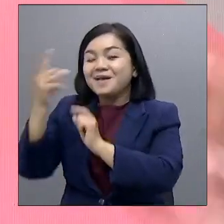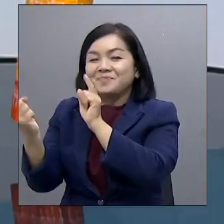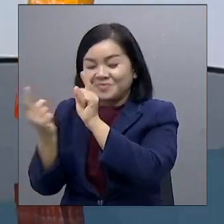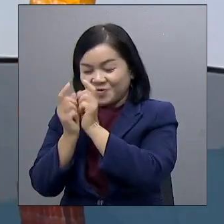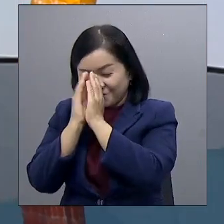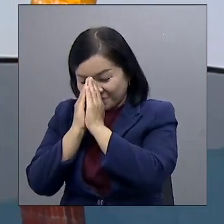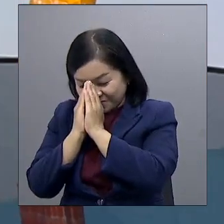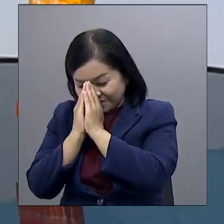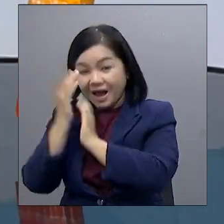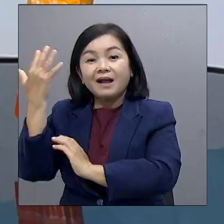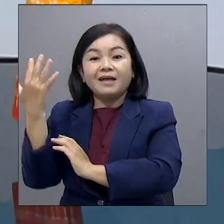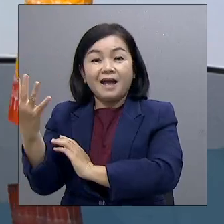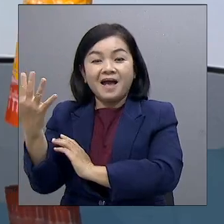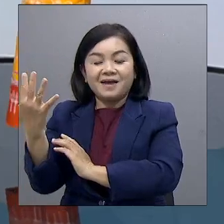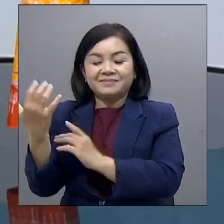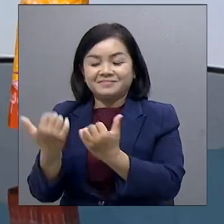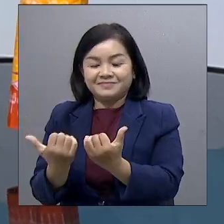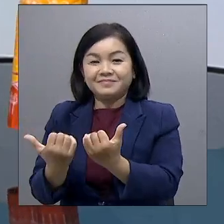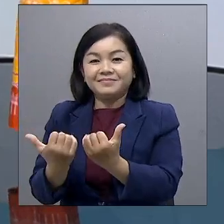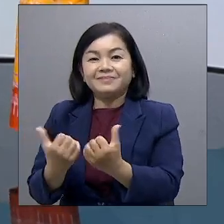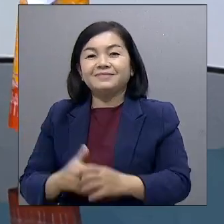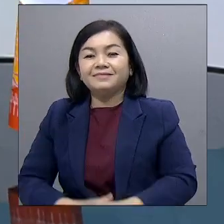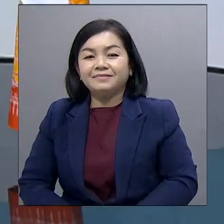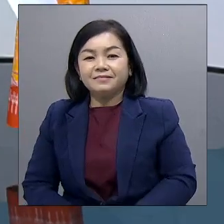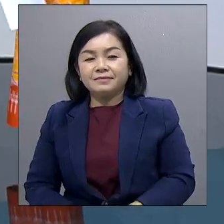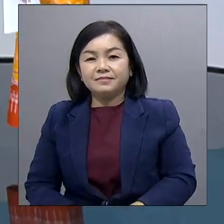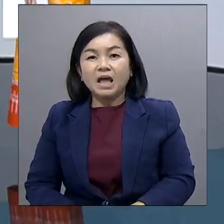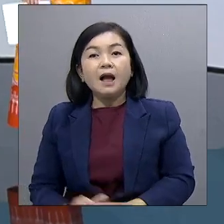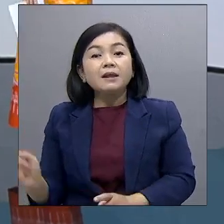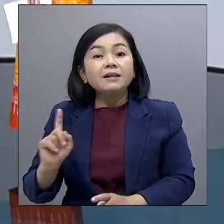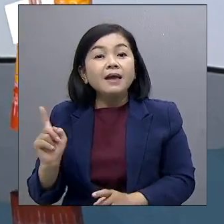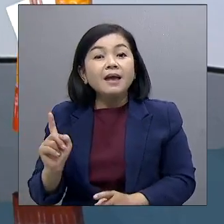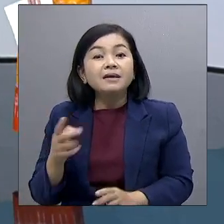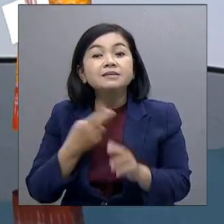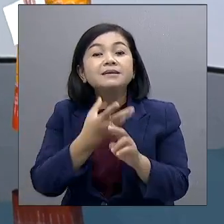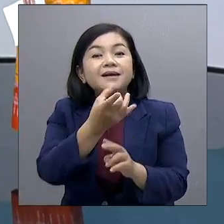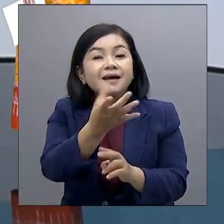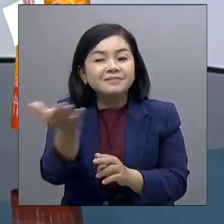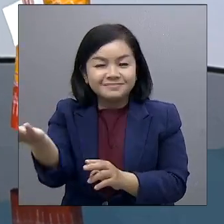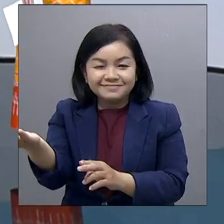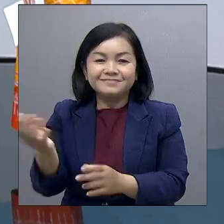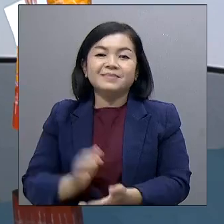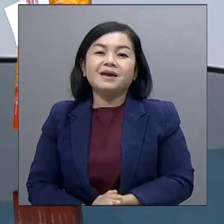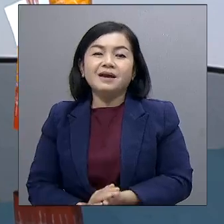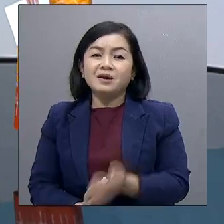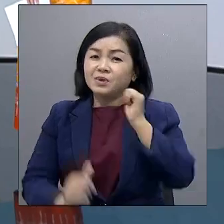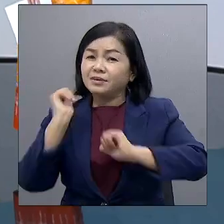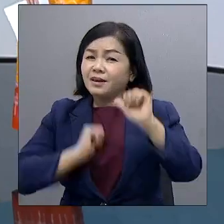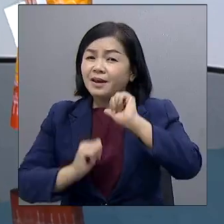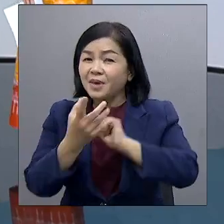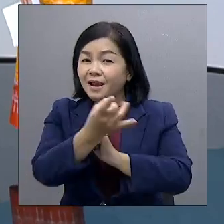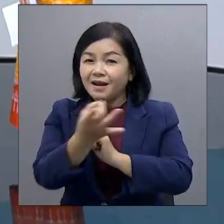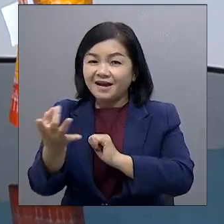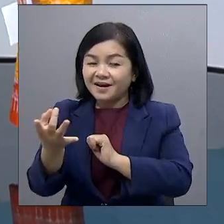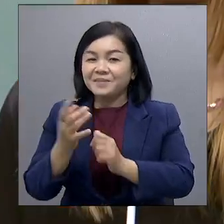ทั้ง 5ท่านครับสวัสดีค่ะสวัสดีค่ะให้น้องๆแนะนำตัวเองเลยดีกว่าชื่ออะไรแล้วในเรื่องเรารับบทเป็นอะไร